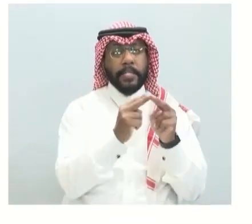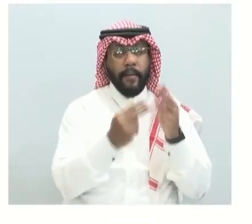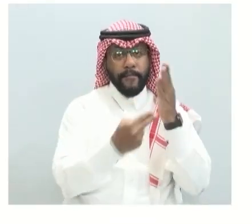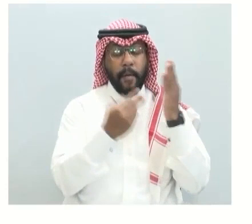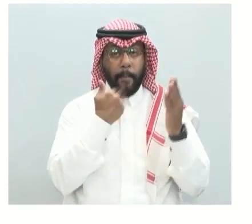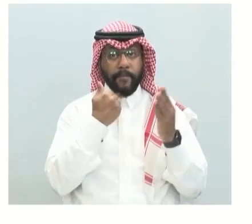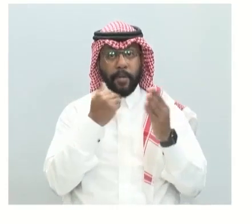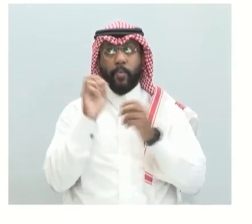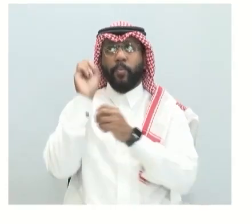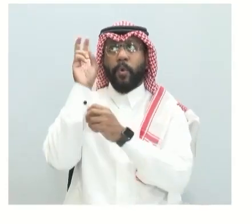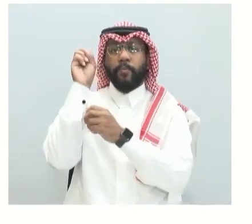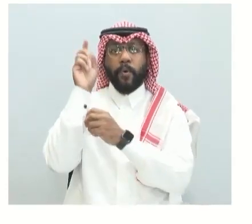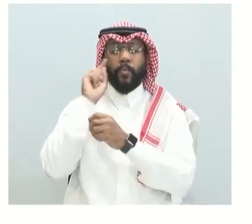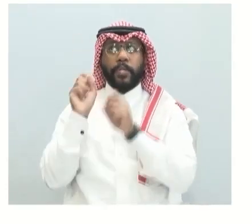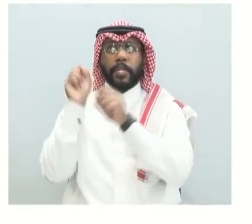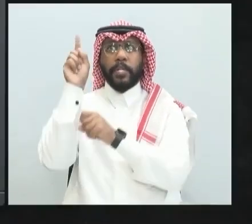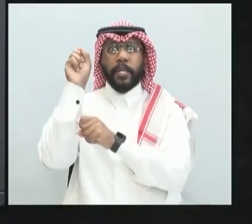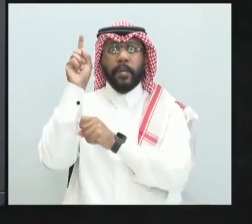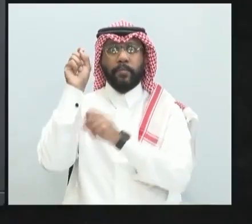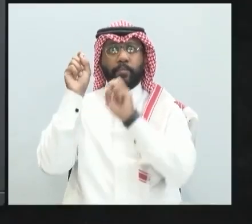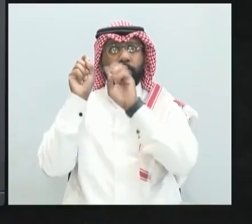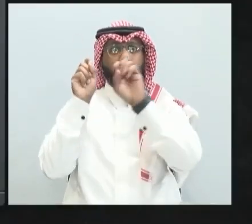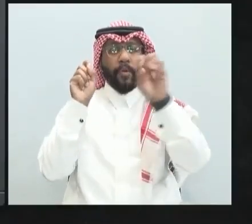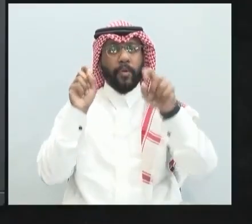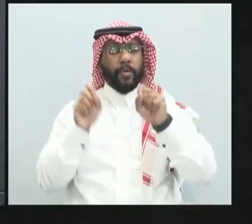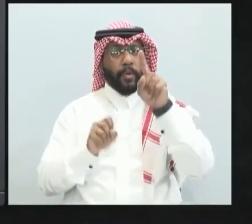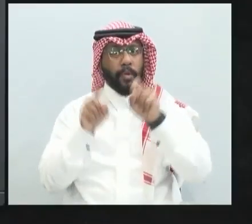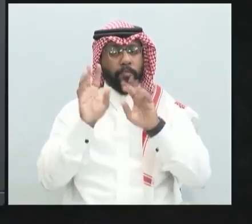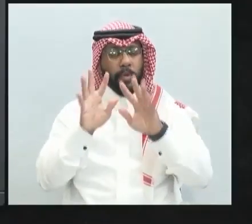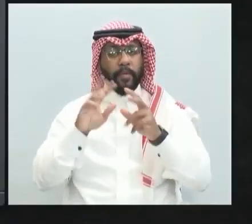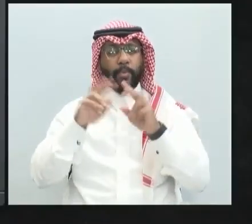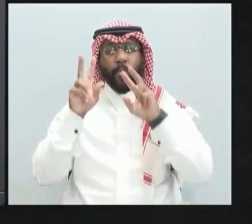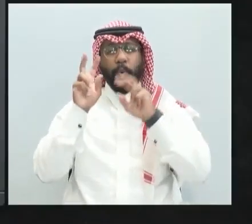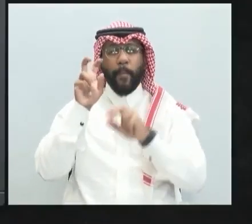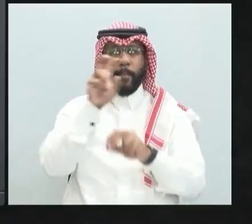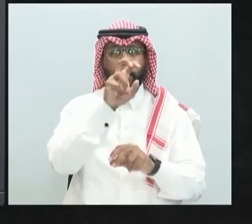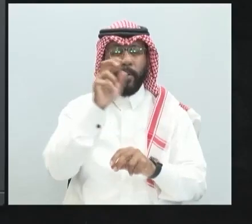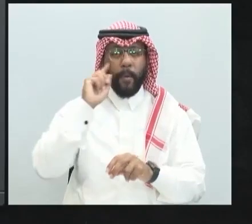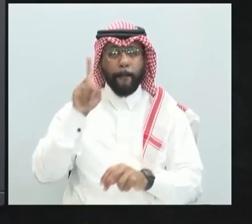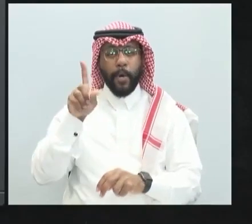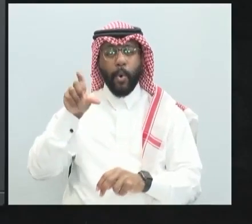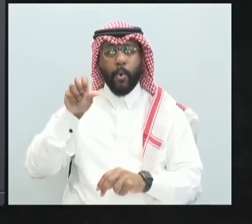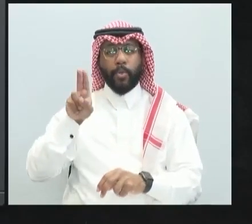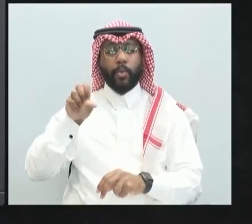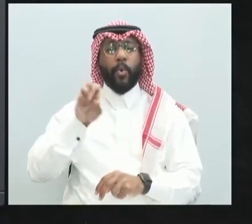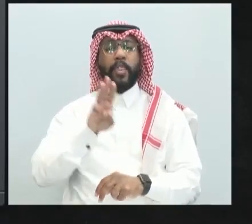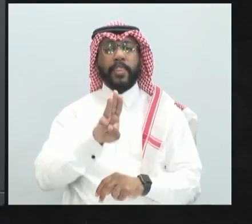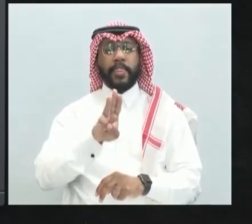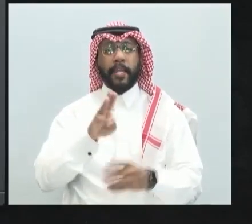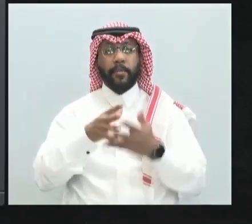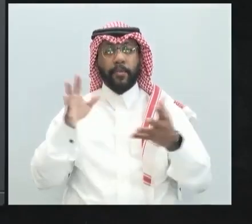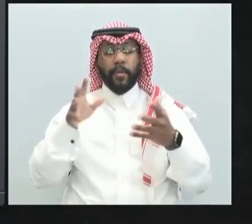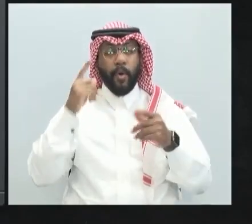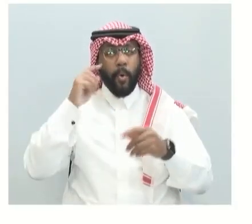الوايرلس يكون هنا استخدام البلوتوث او تقنيات الواي فاي او الواي ماكس او